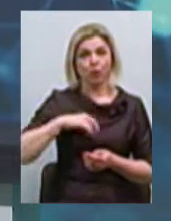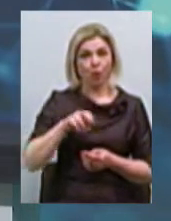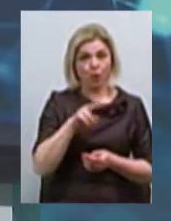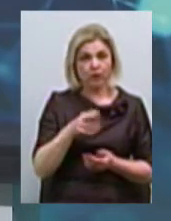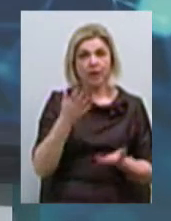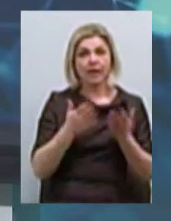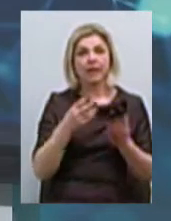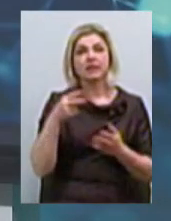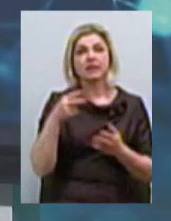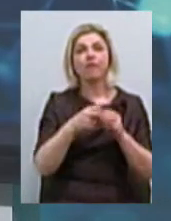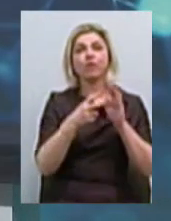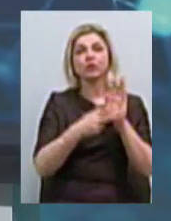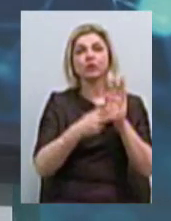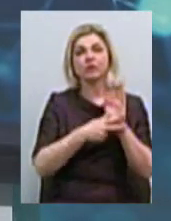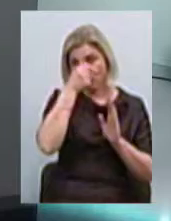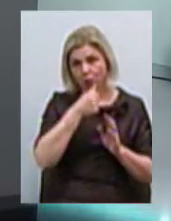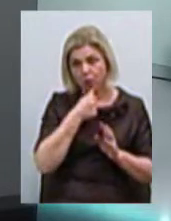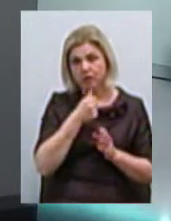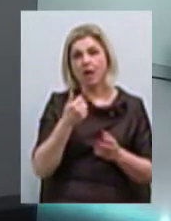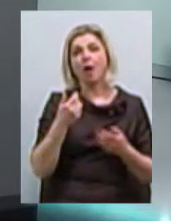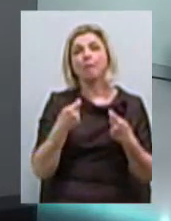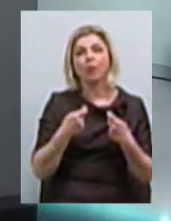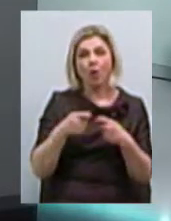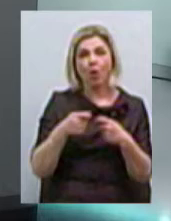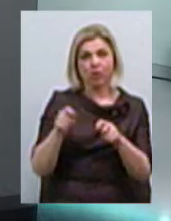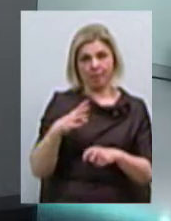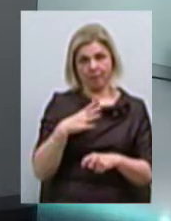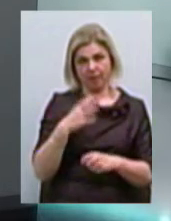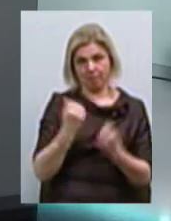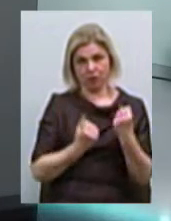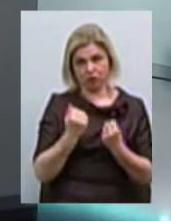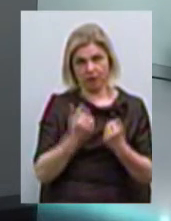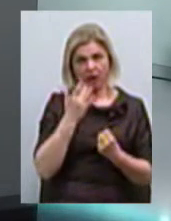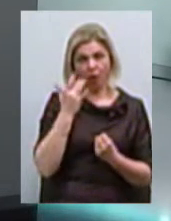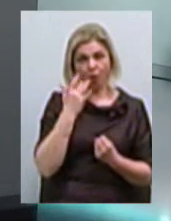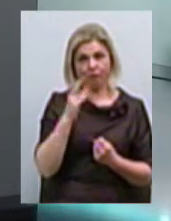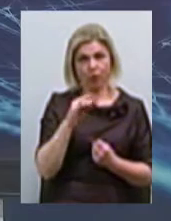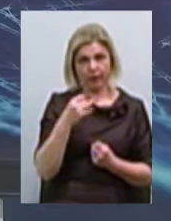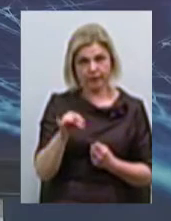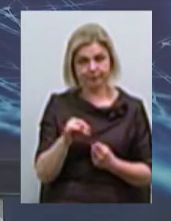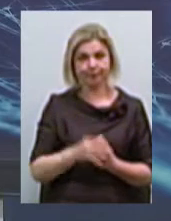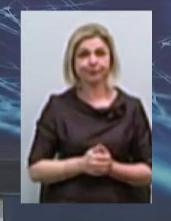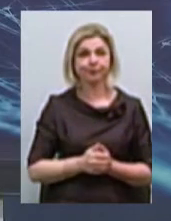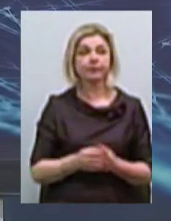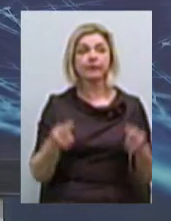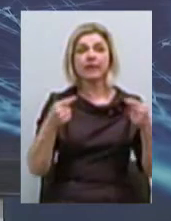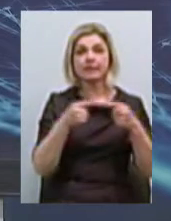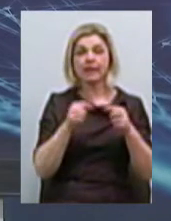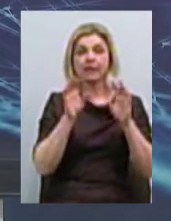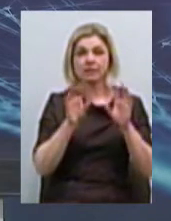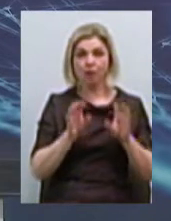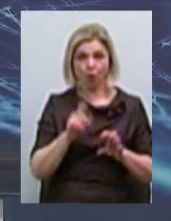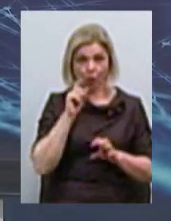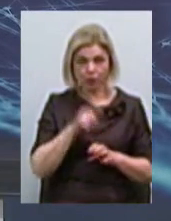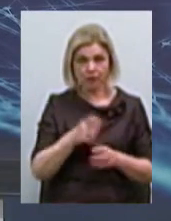році отримала дохід від продажу легкового автомобіля? Згідно Податкового кодексу України,